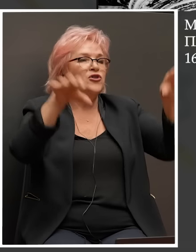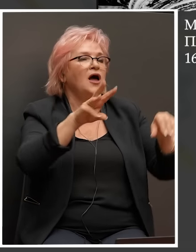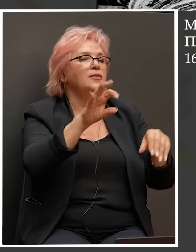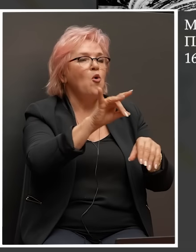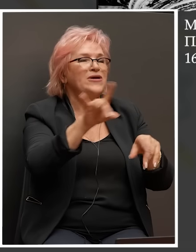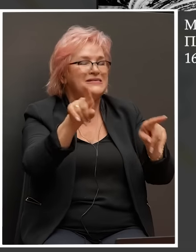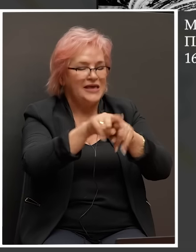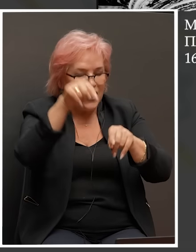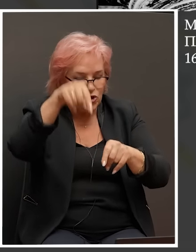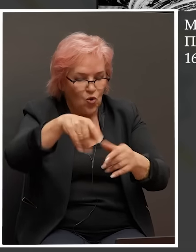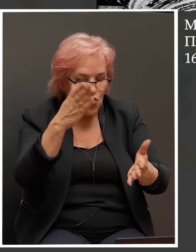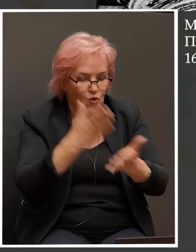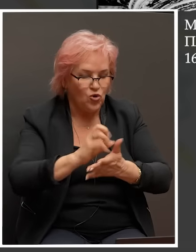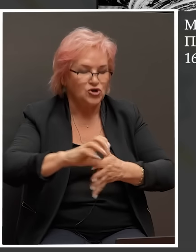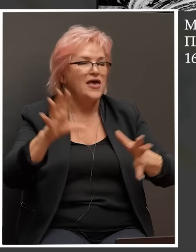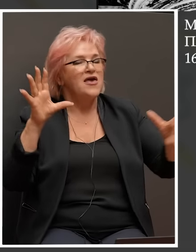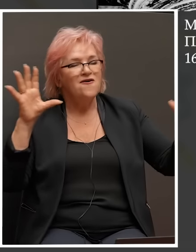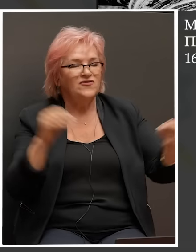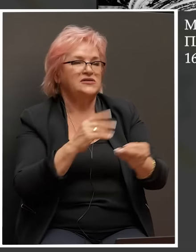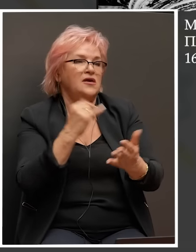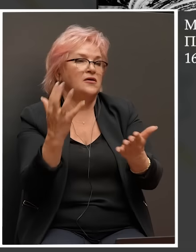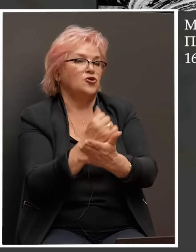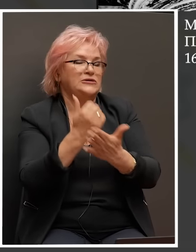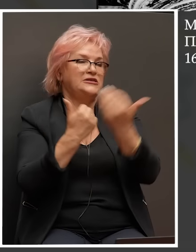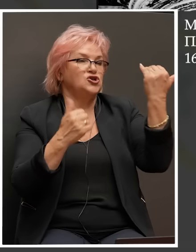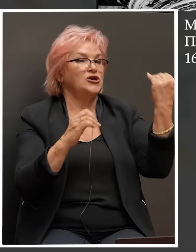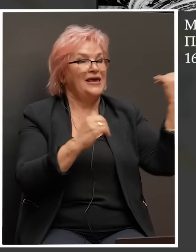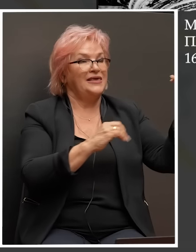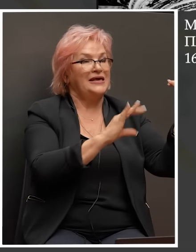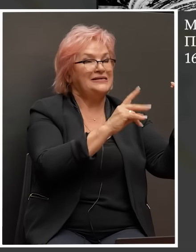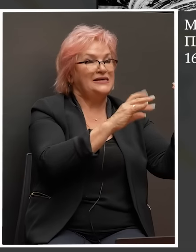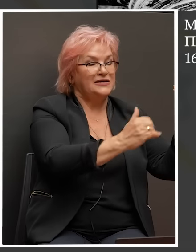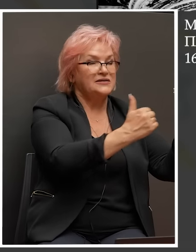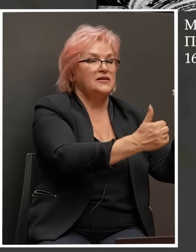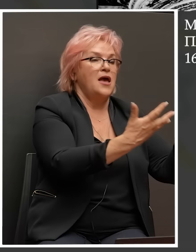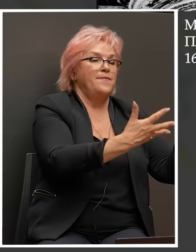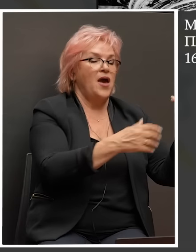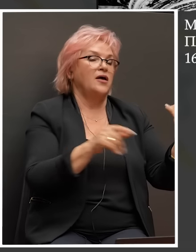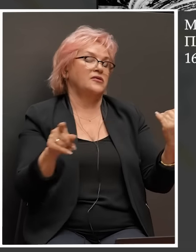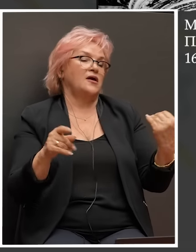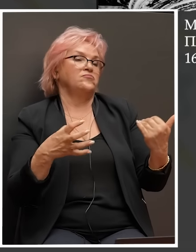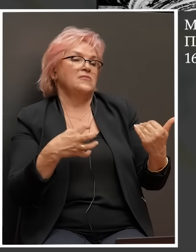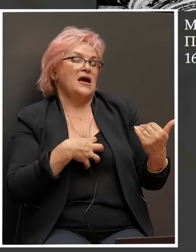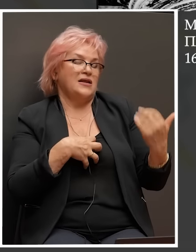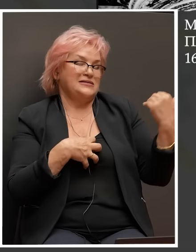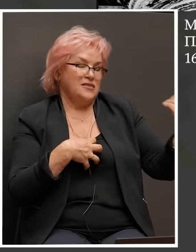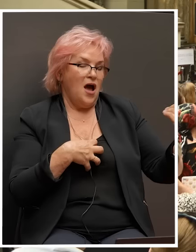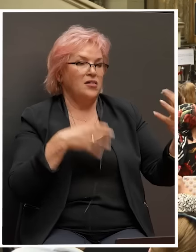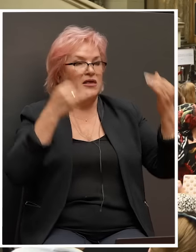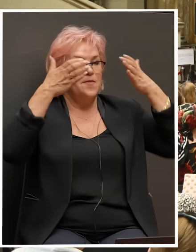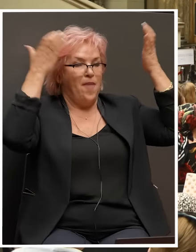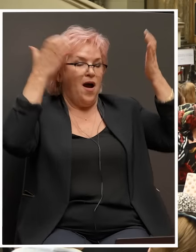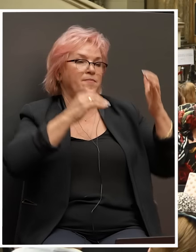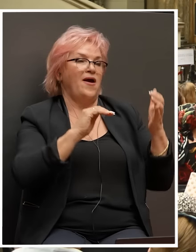тоже там стоит. То есть это все достижения Сикста V и как кардинала Феличия Перетти, и как папы.